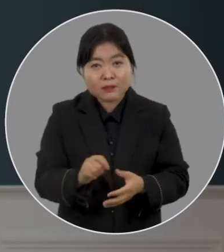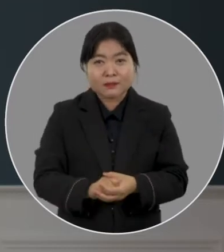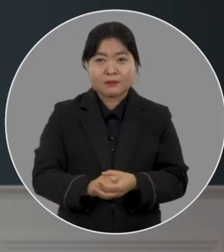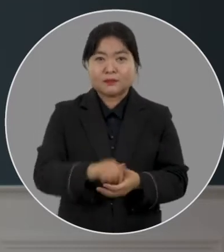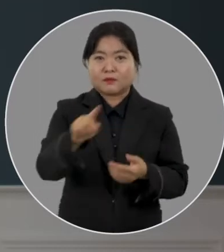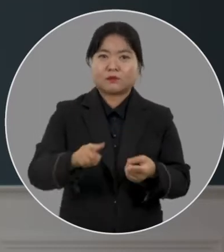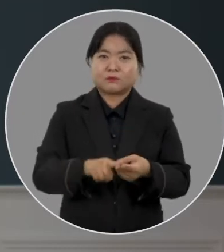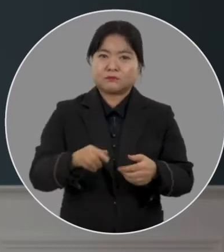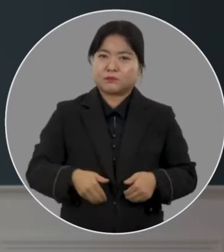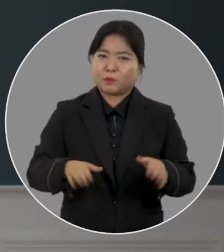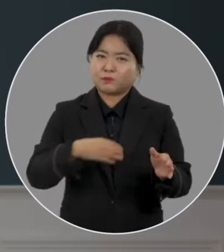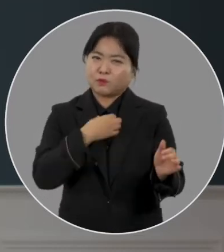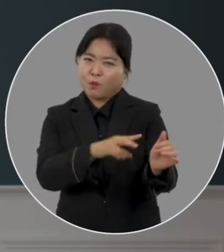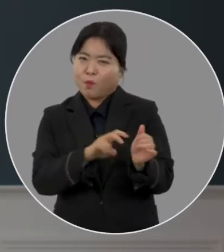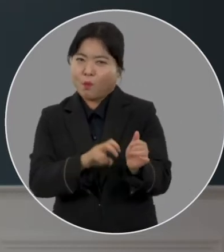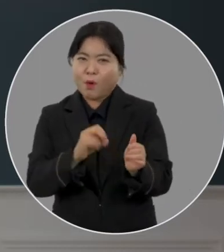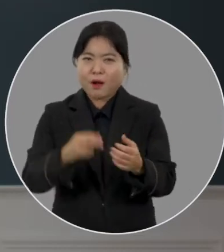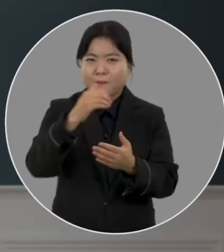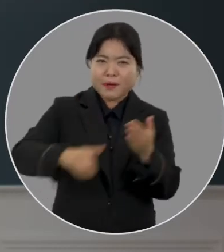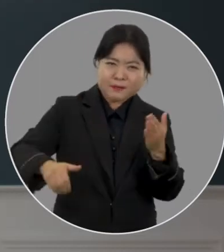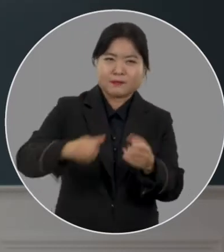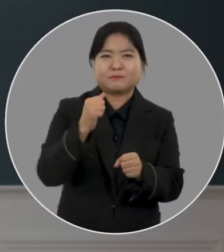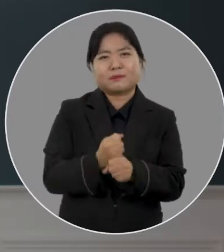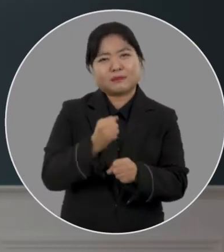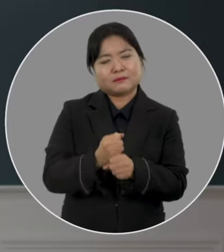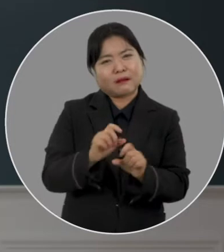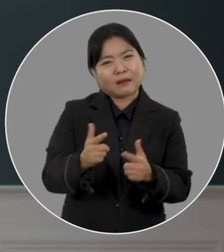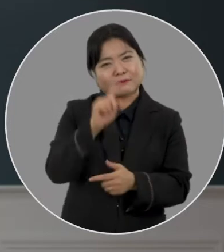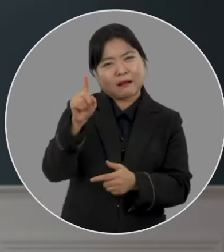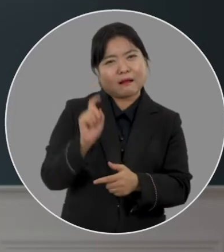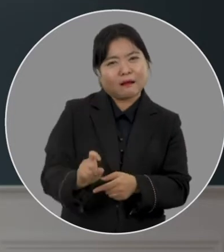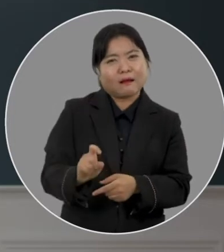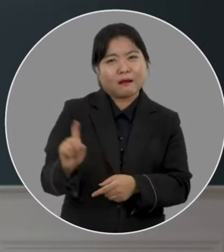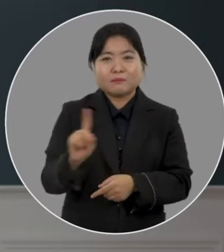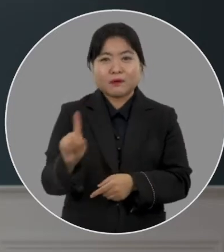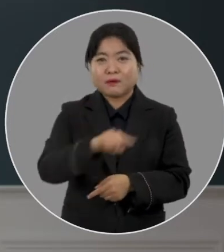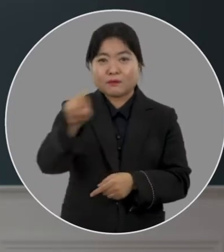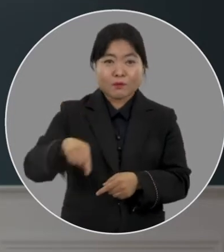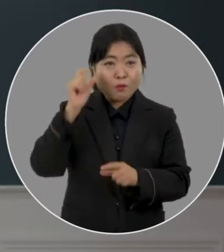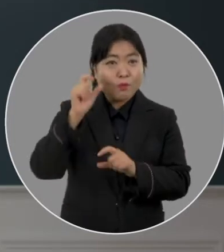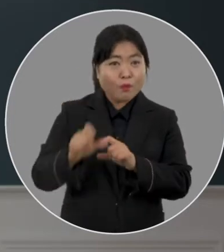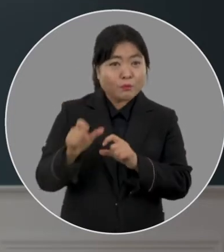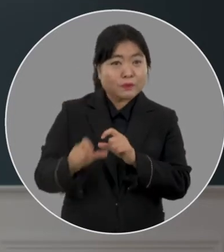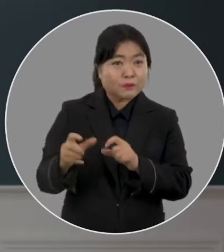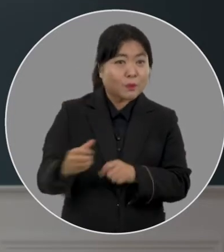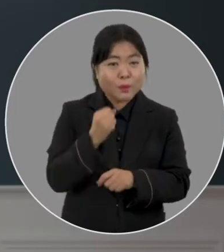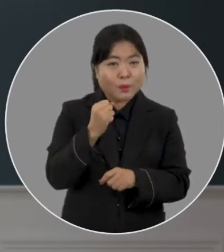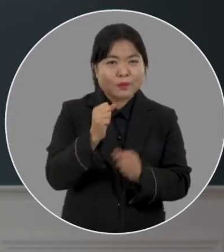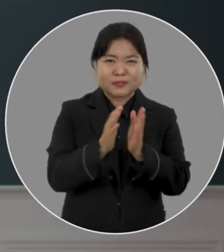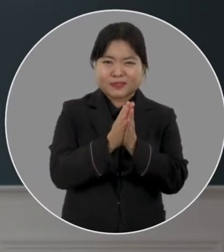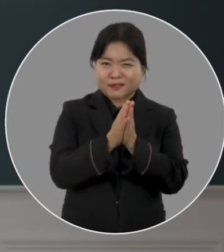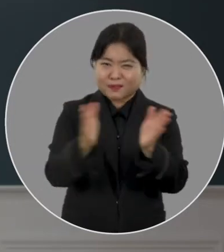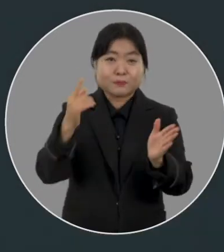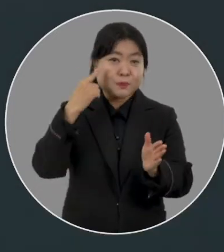이것이 불필요한 혐오와 배제를 낳는 것은 아닐까, 이런 고민에서 시작해 보기로